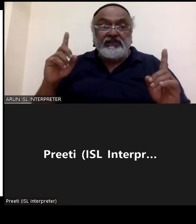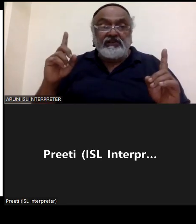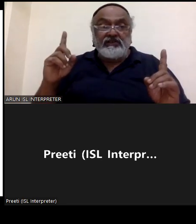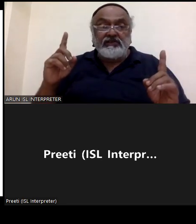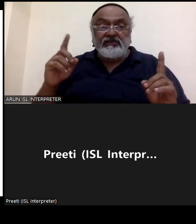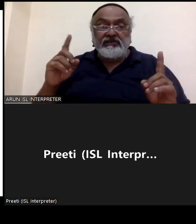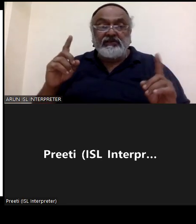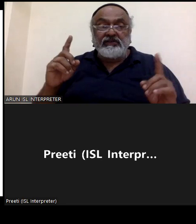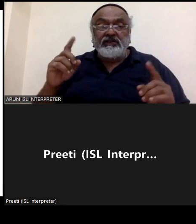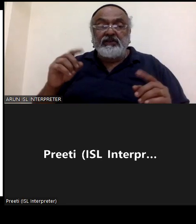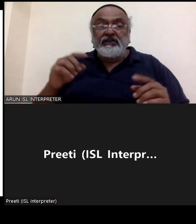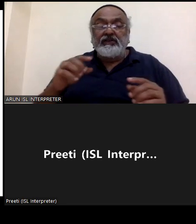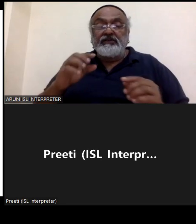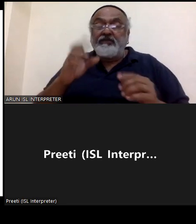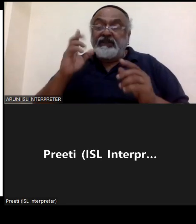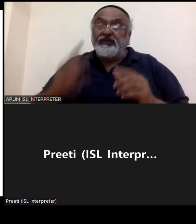holds it